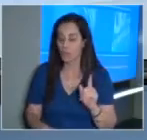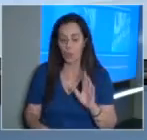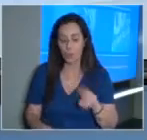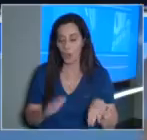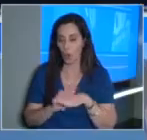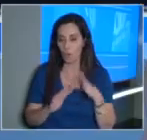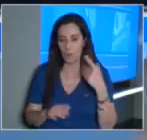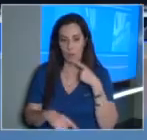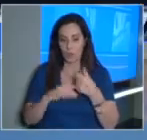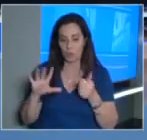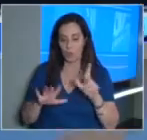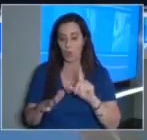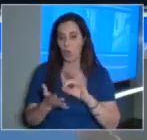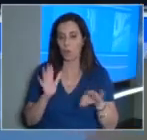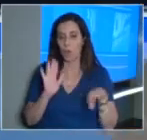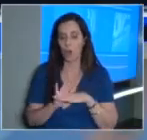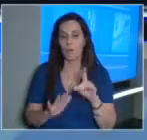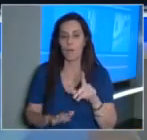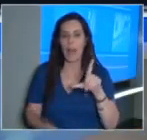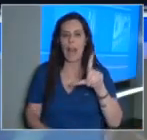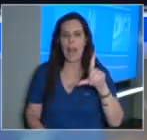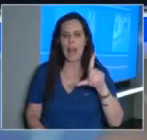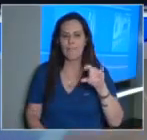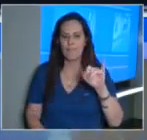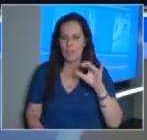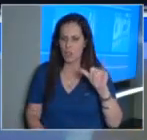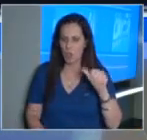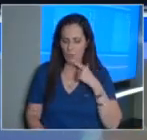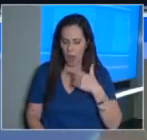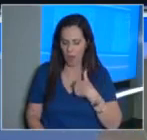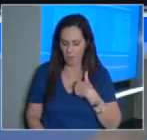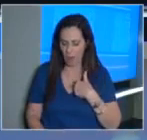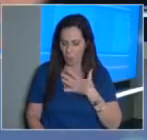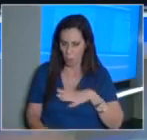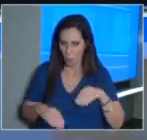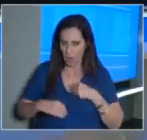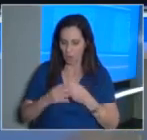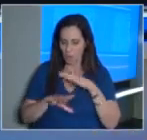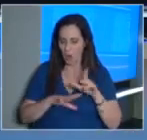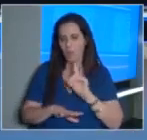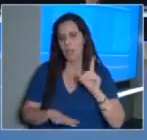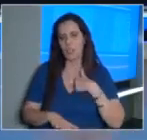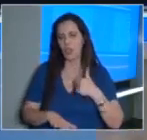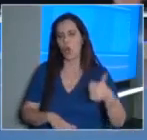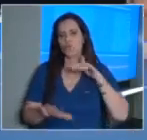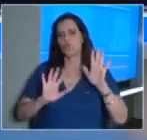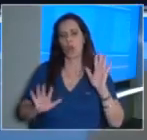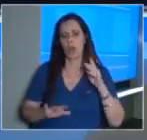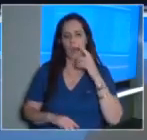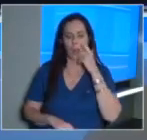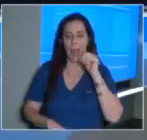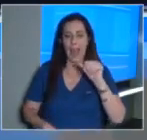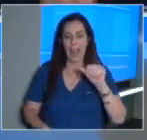שקיים בחוק, מאז 1968 זה לא מה שקיים בחוק, ולוי אשכול אמר, אני מוכן להרכיב את הממשלה בתנאי שאני לא ראש הממשלה. הרכיב ממשלה בין לוי